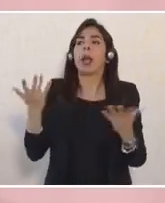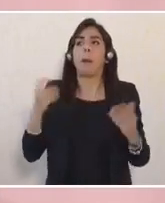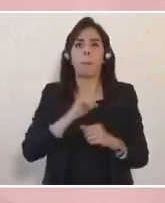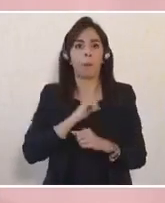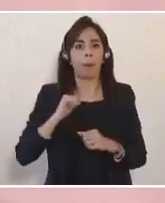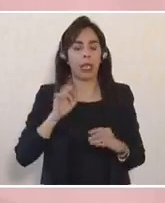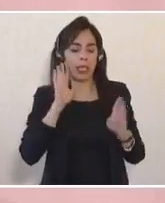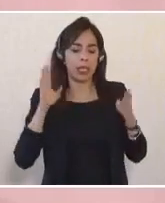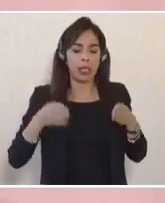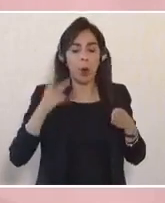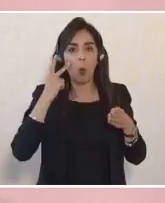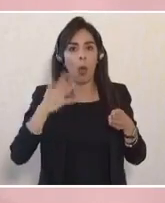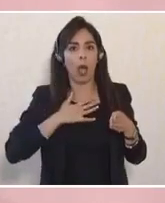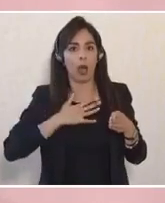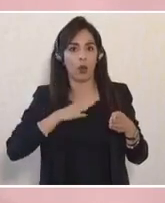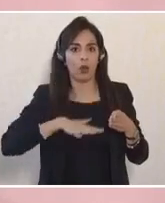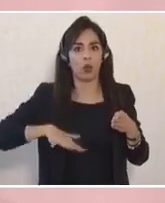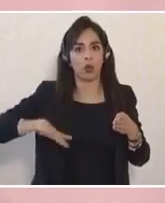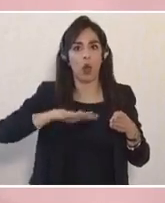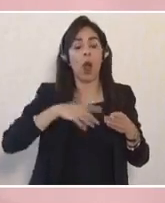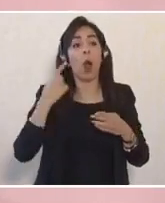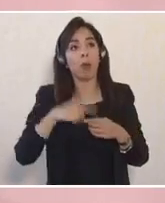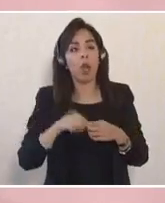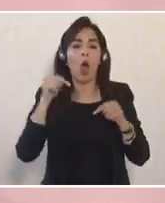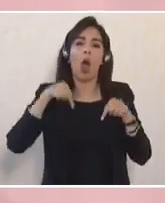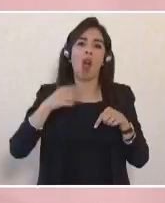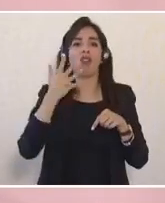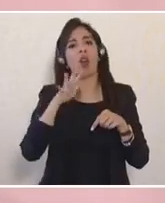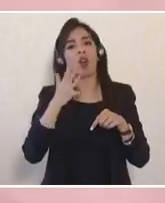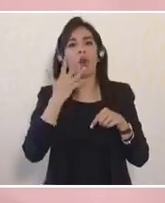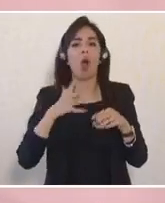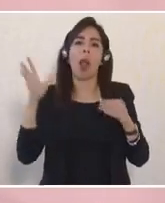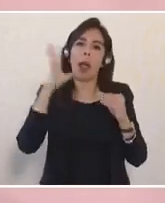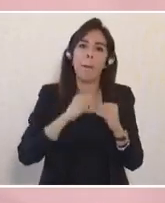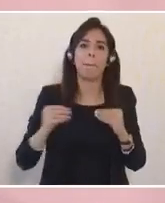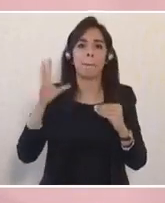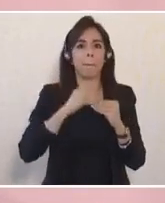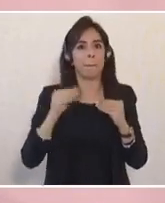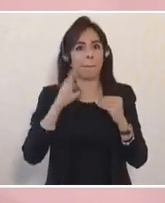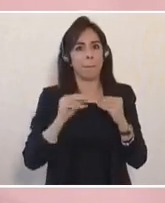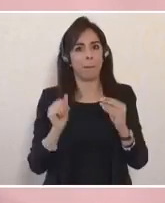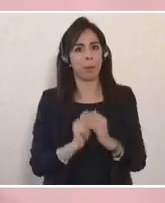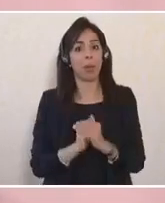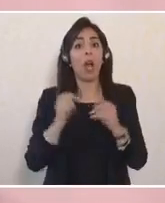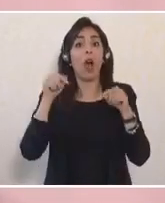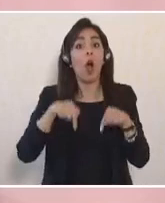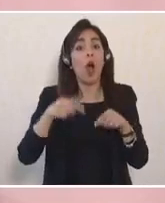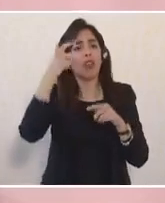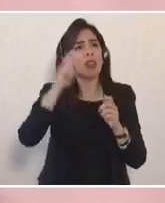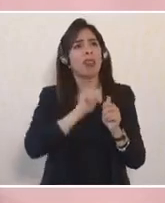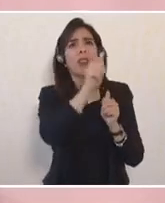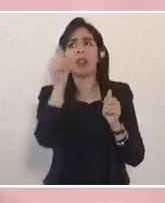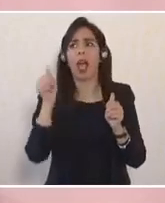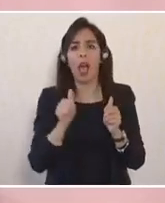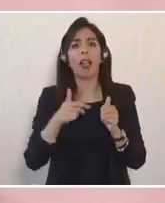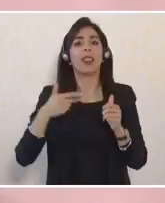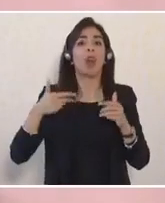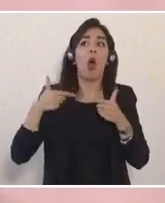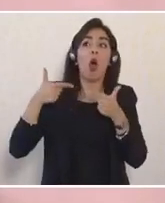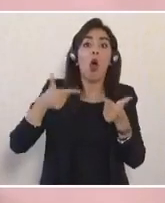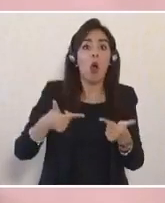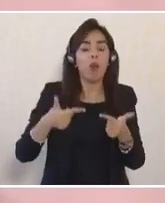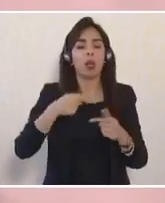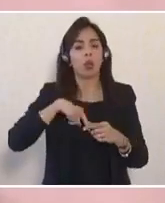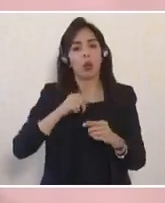E lì le offerte che sono state fatte oggi dai vari Stati, come dicevo, noi abbiamo promesso